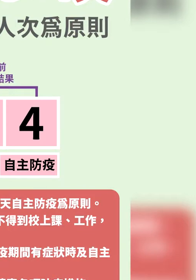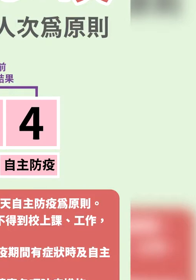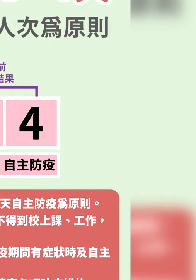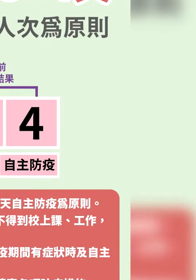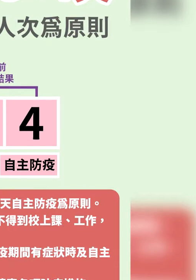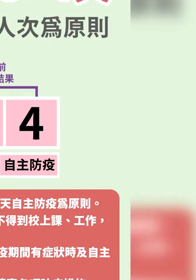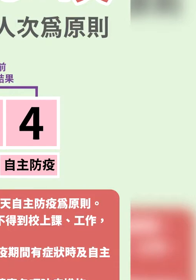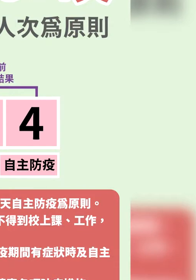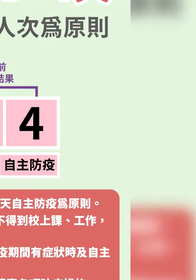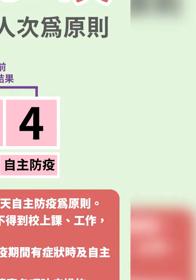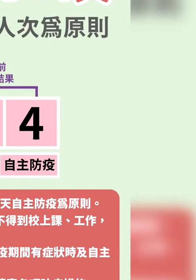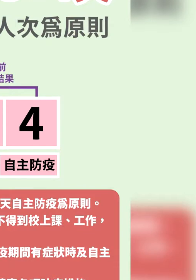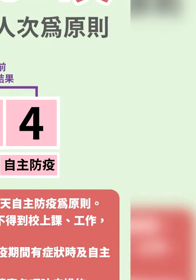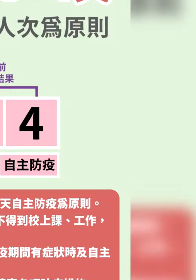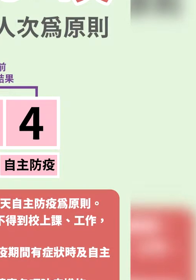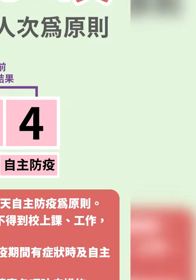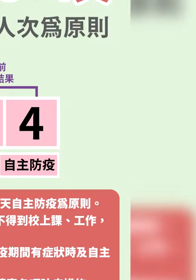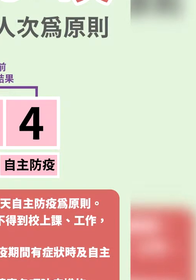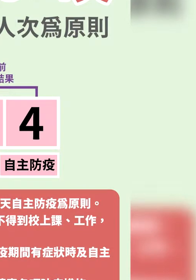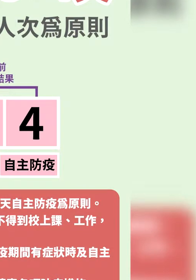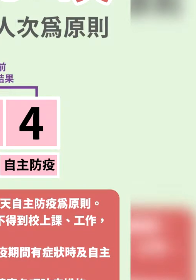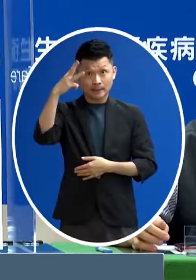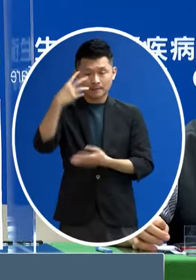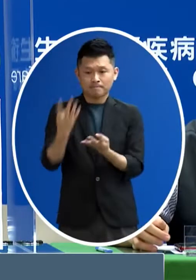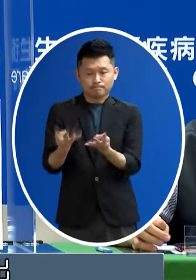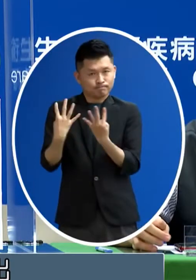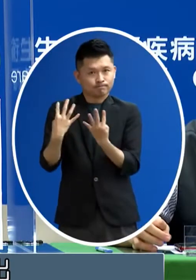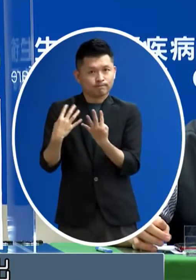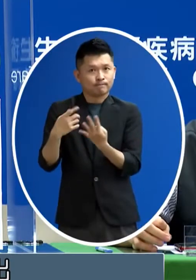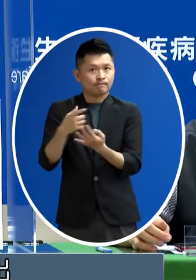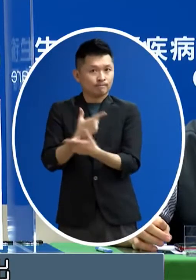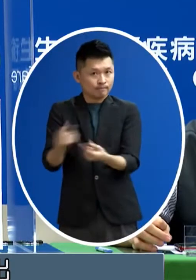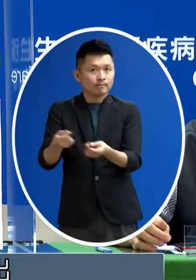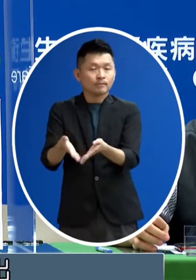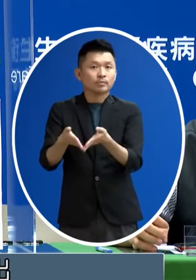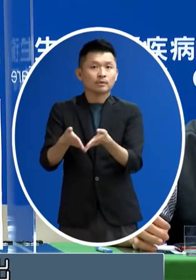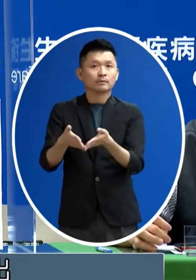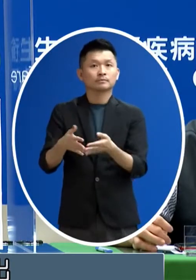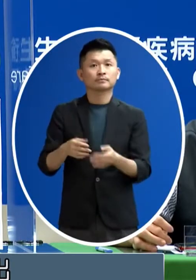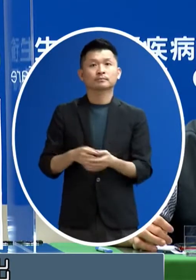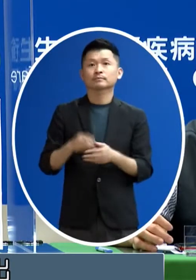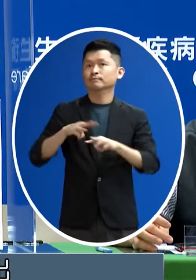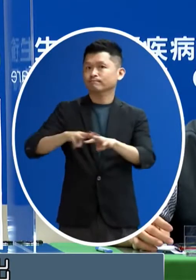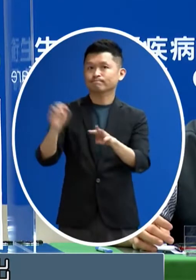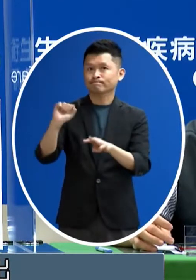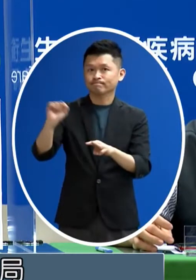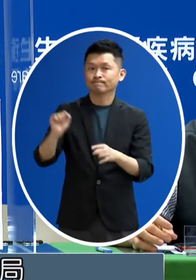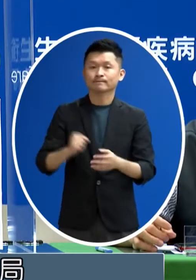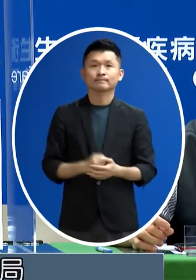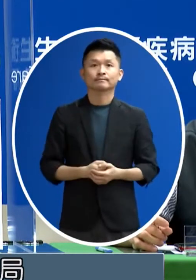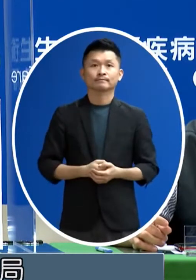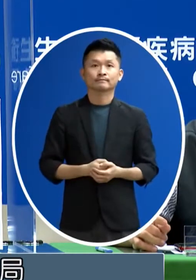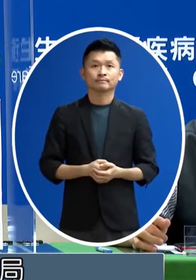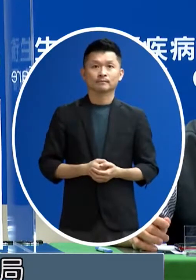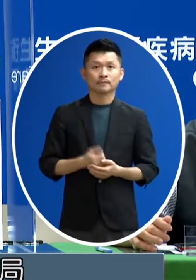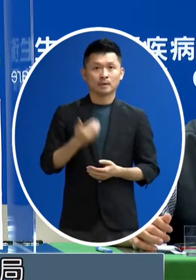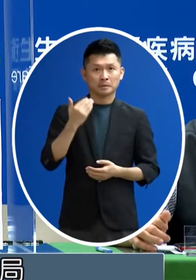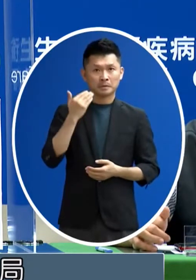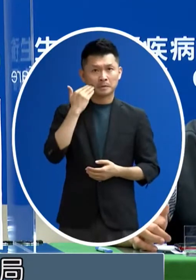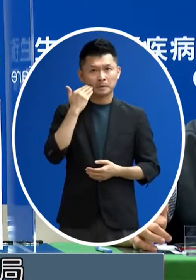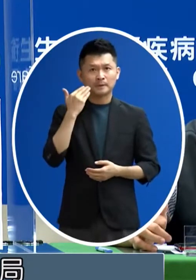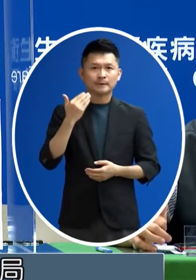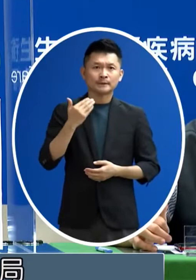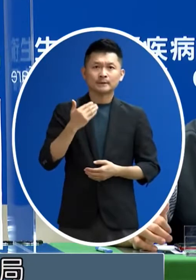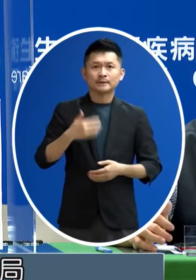疫。取消原本的7天自主健康管理， 那前面那个3天是不行外出的，好，那你要需要外出，可能要